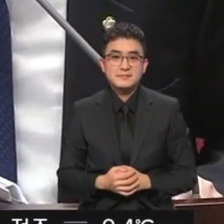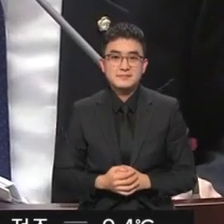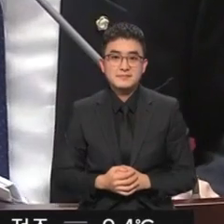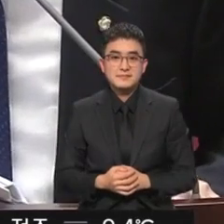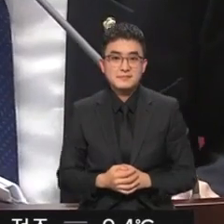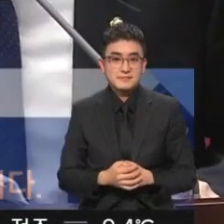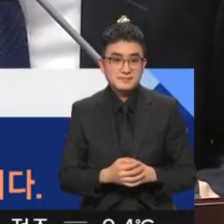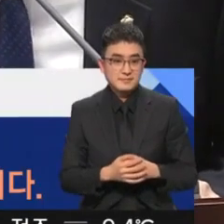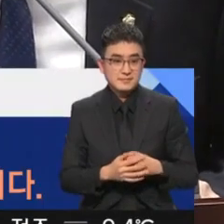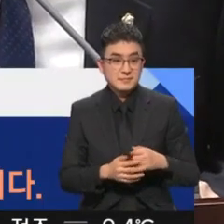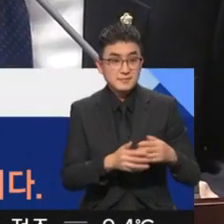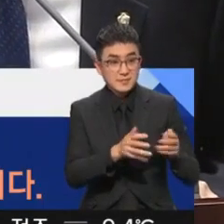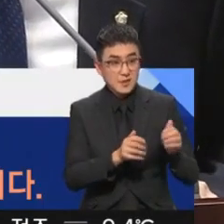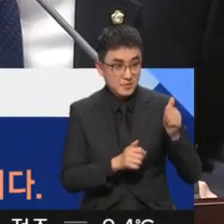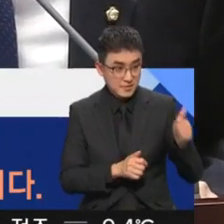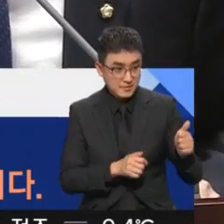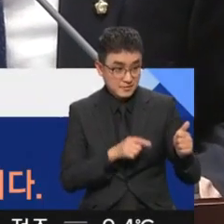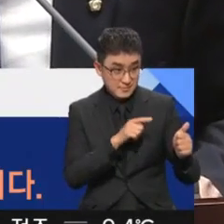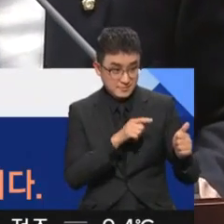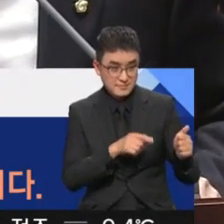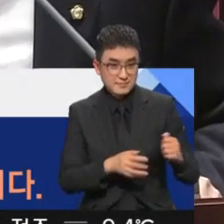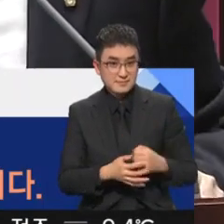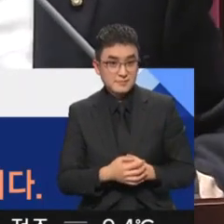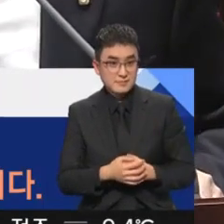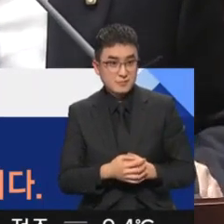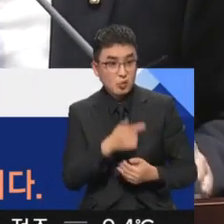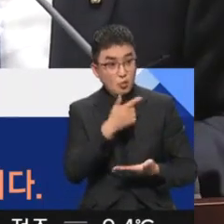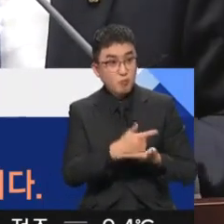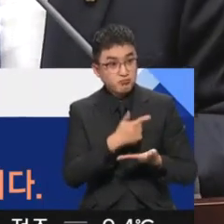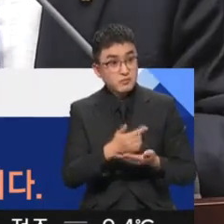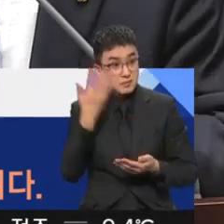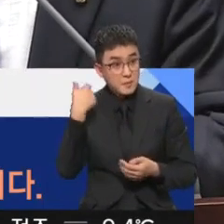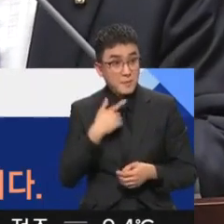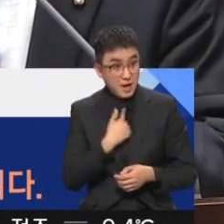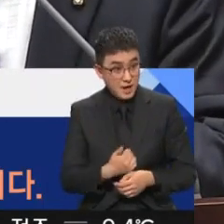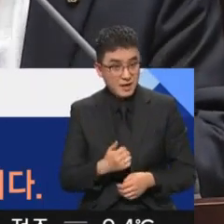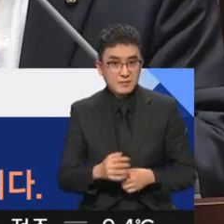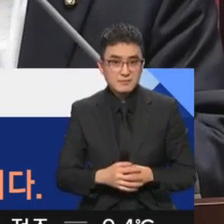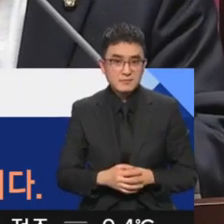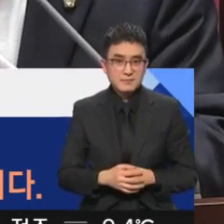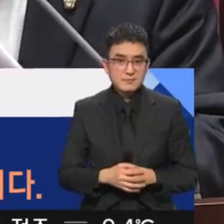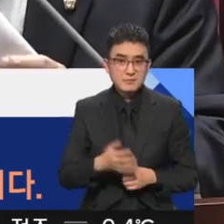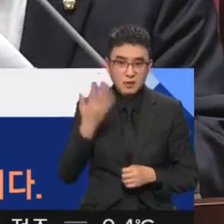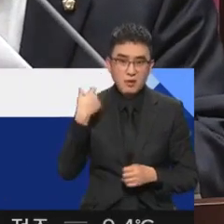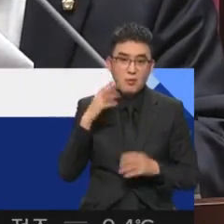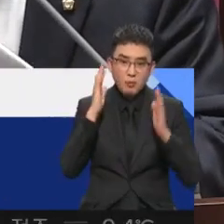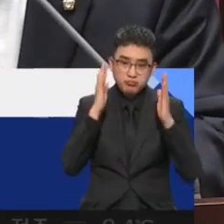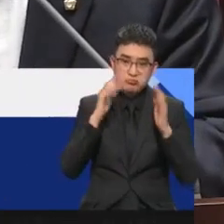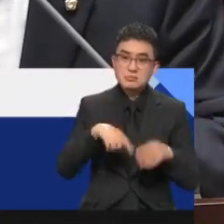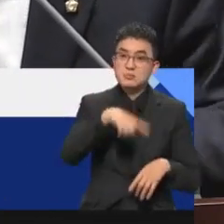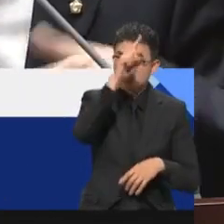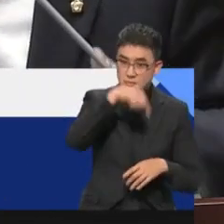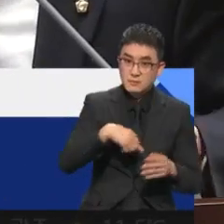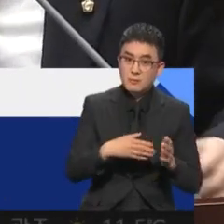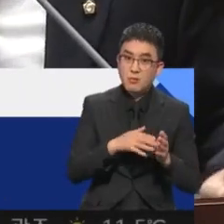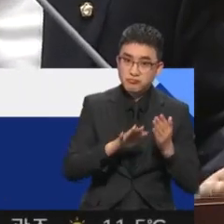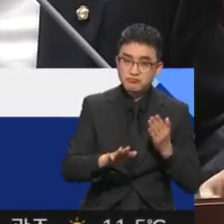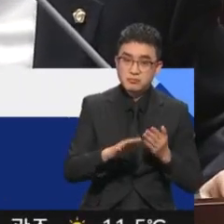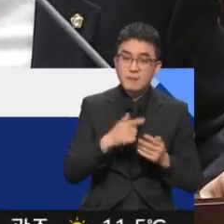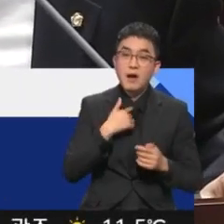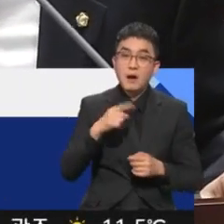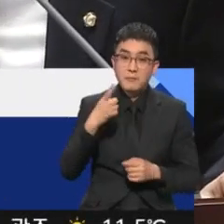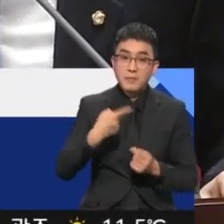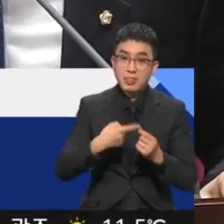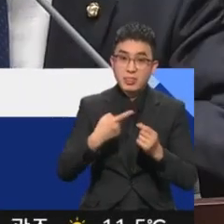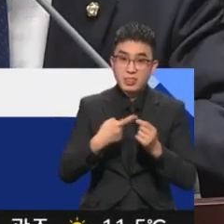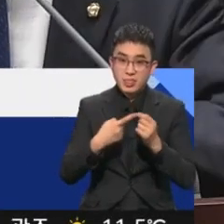장관님? 예? 혹시 본인은 논문 쓰신 적 있습니까? 유학 갔다가 한번 쓴 게 전부입니다. 근데 한동훈 장관님은 이건 이제 솔직하게 말씀드리면 논문